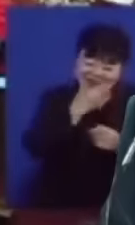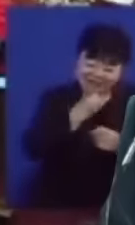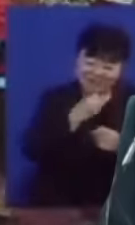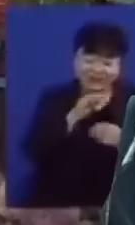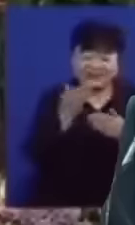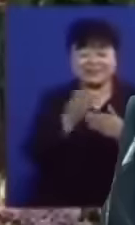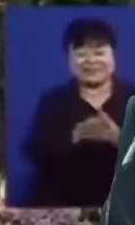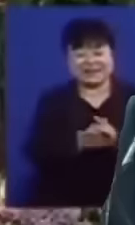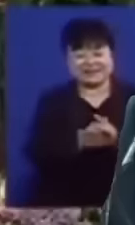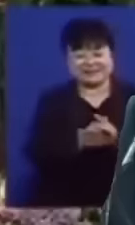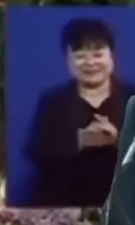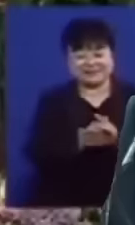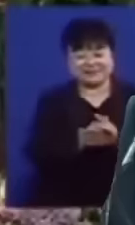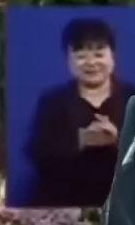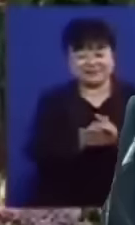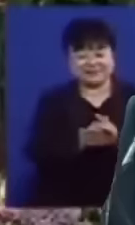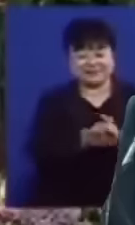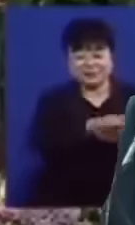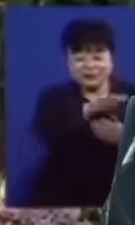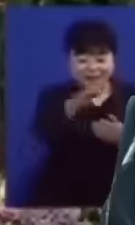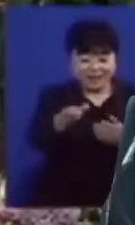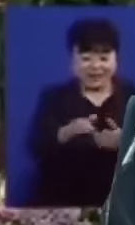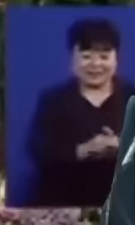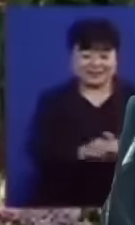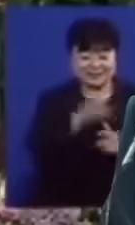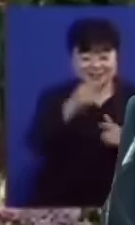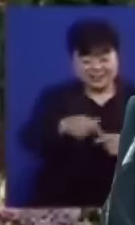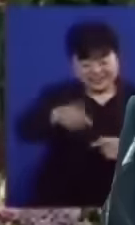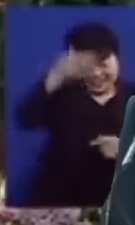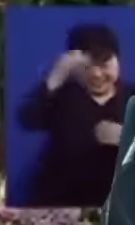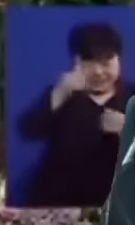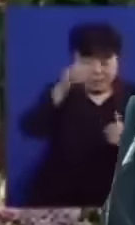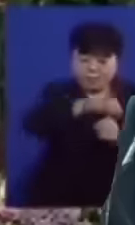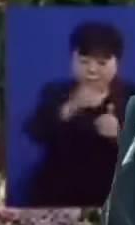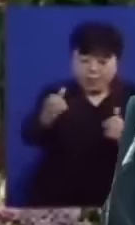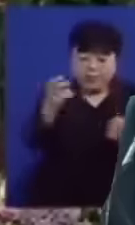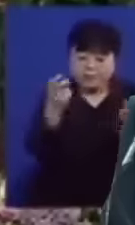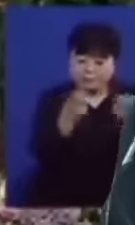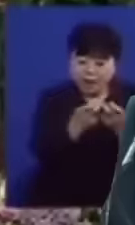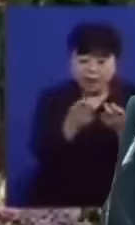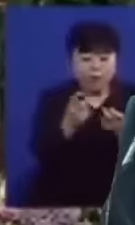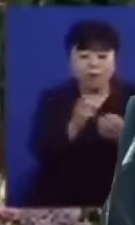것입니다. 우리가 옛사람을 어떻게 벗어버립니까?